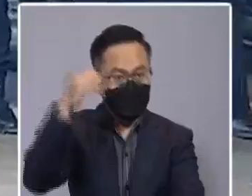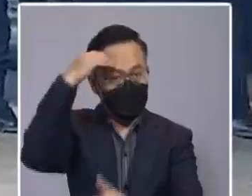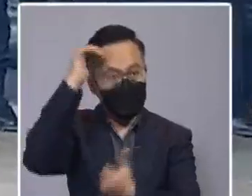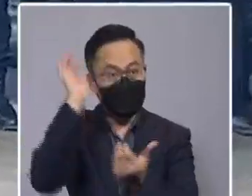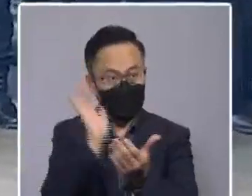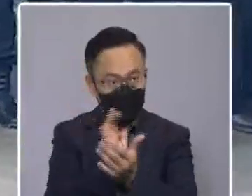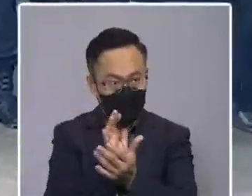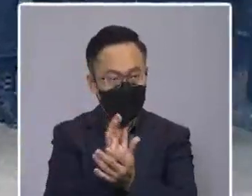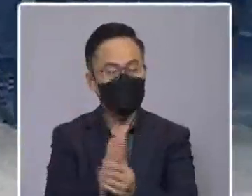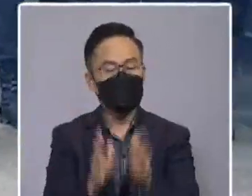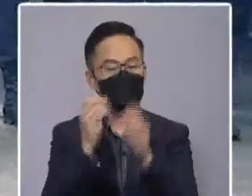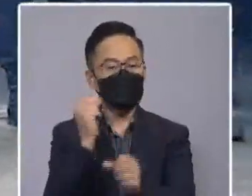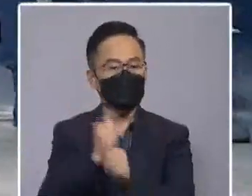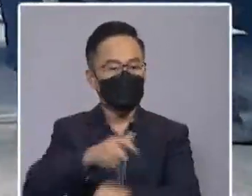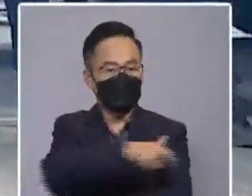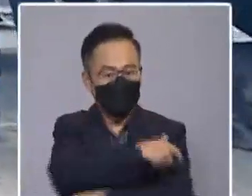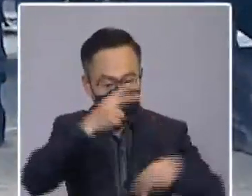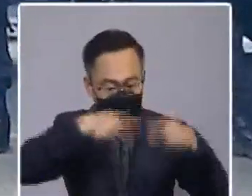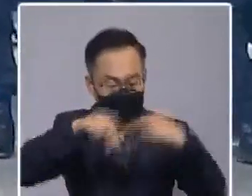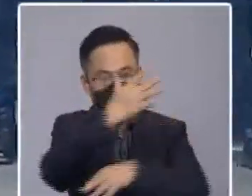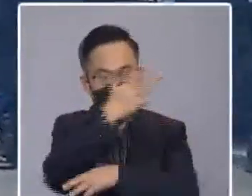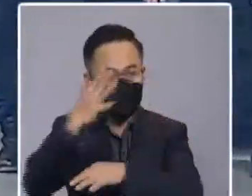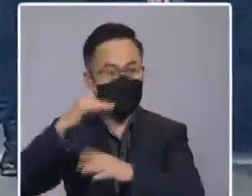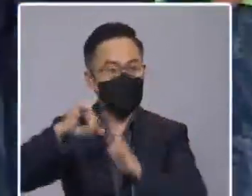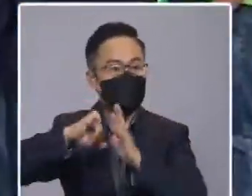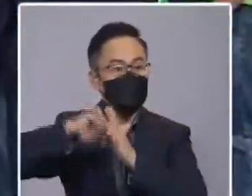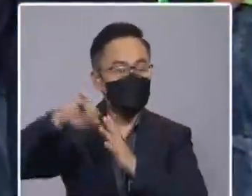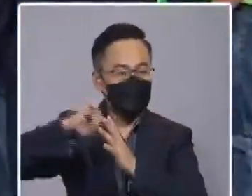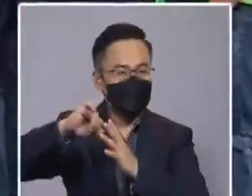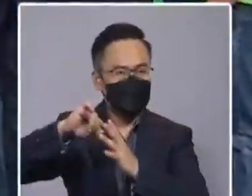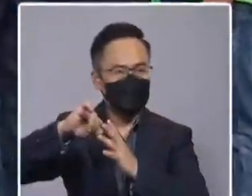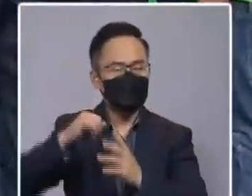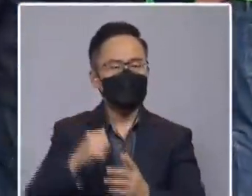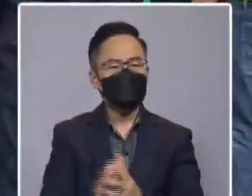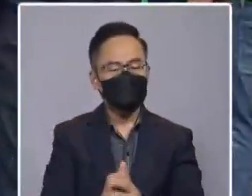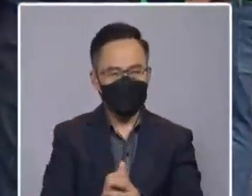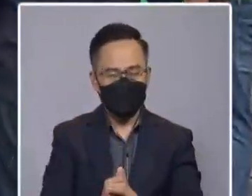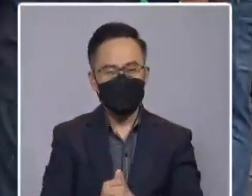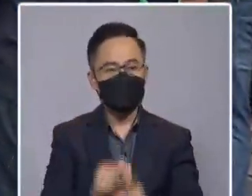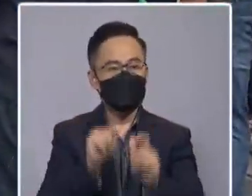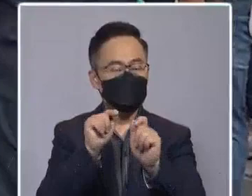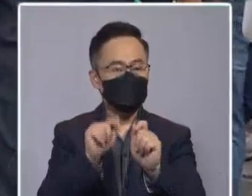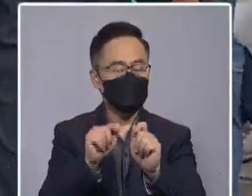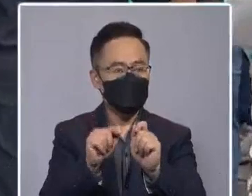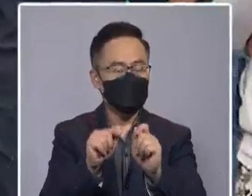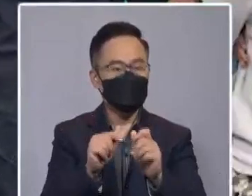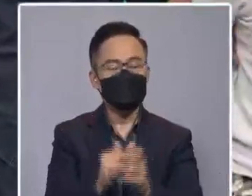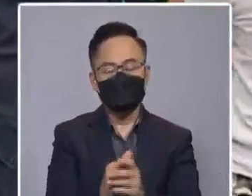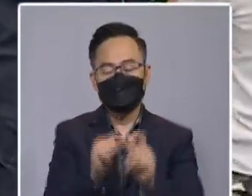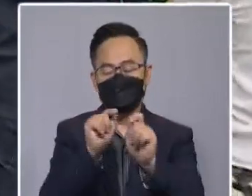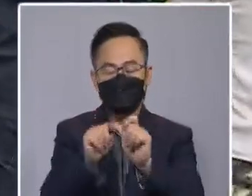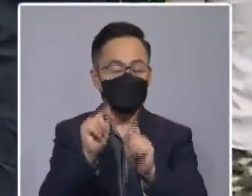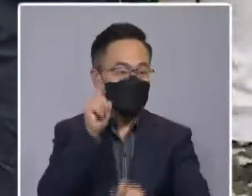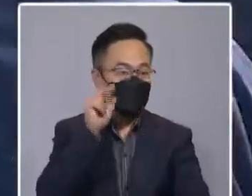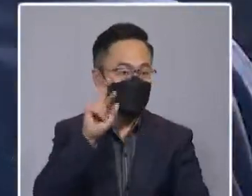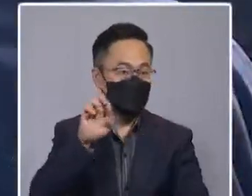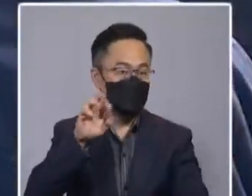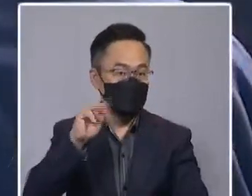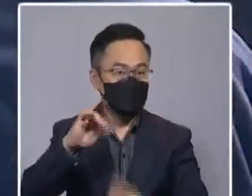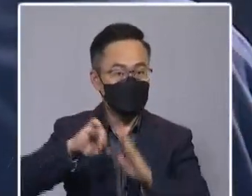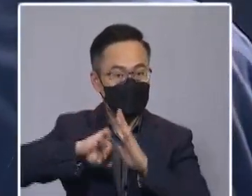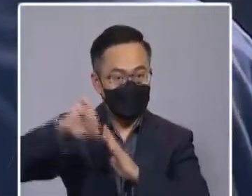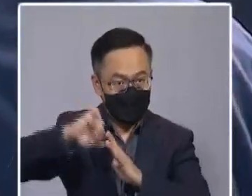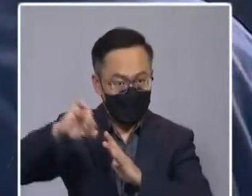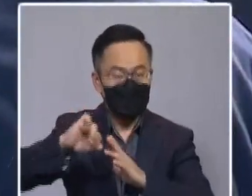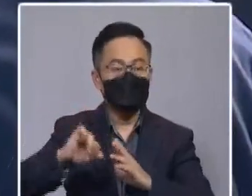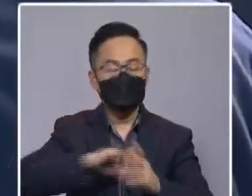ไปกว่า 200นายค่ะนี่ก็ไปรวมพลกันอยู่ที่โครงการหลวงหนองหอยตำบลแม่แรมอำเภอแม่ริมจังหวัดเชียงใหม่เตรียมที่